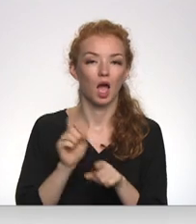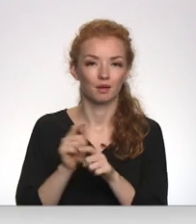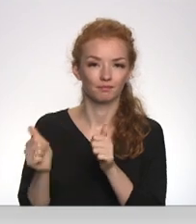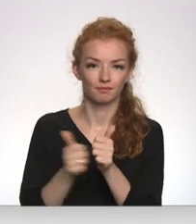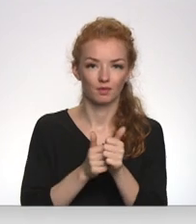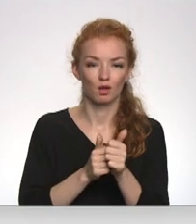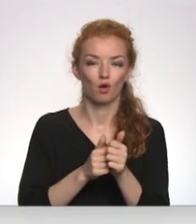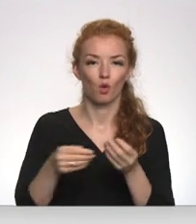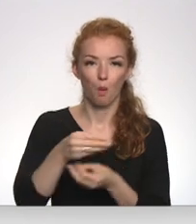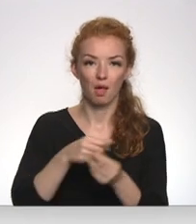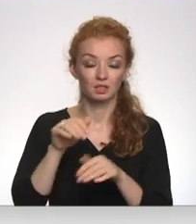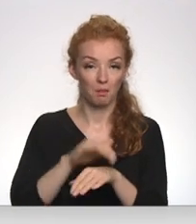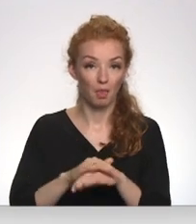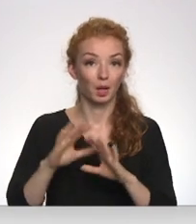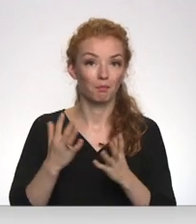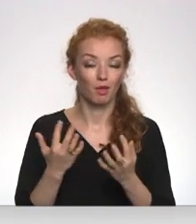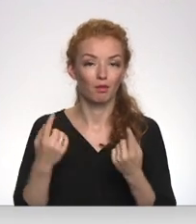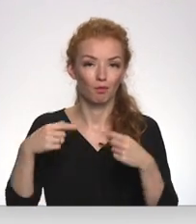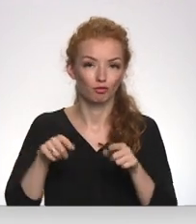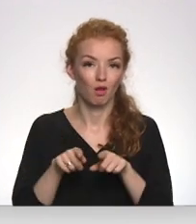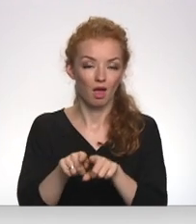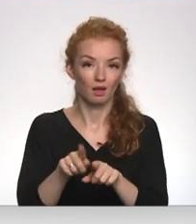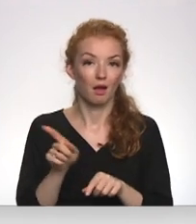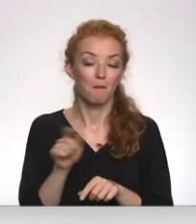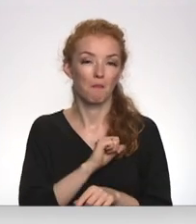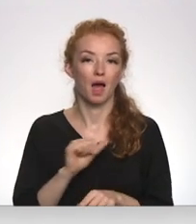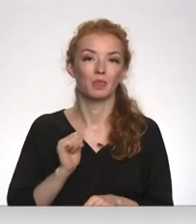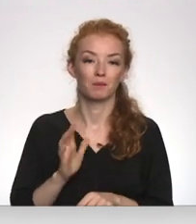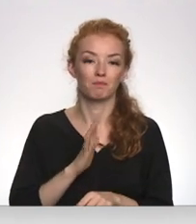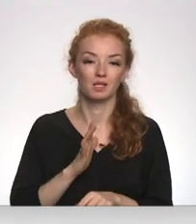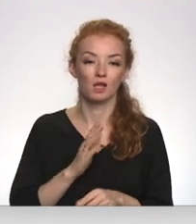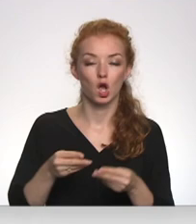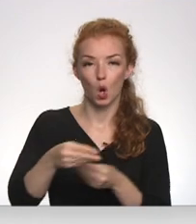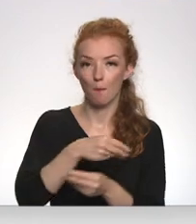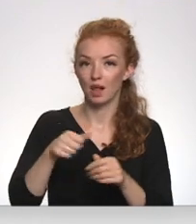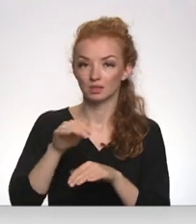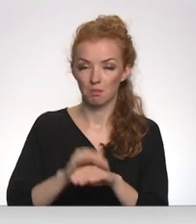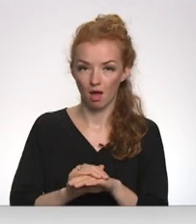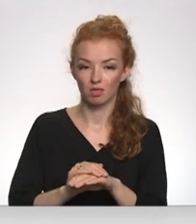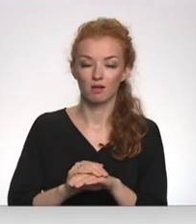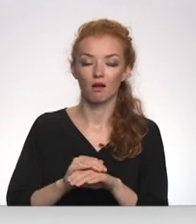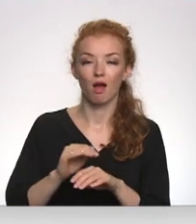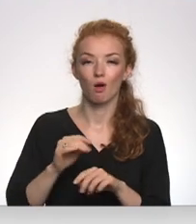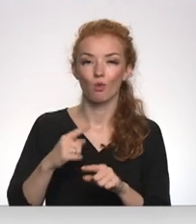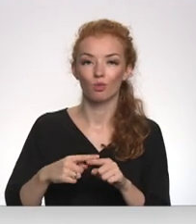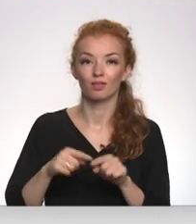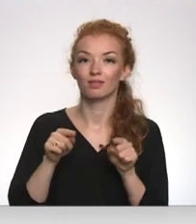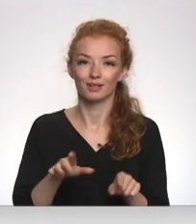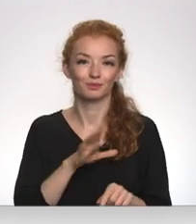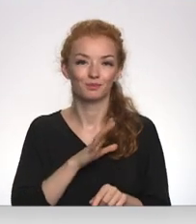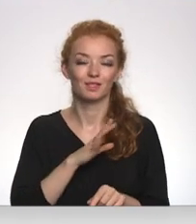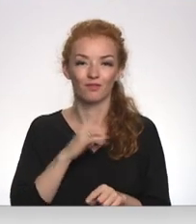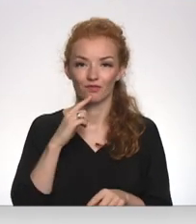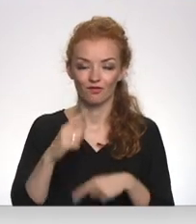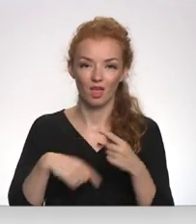komercbankas, tomēr tajā pašā laikā tā it kā pati bija komercbanka arī, vai ne? Nu, un tas bija tāds